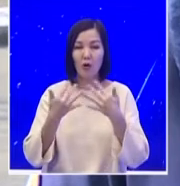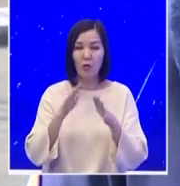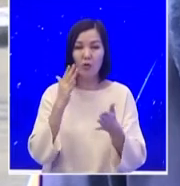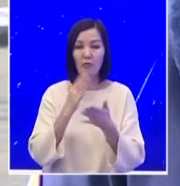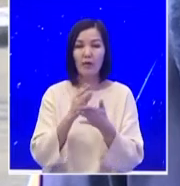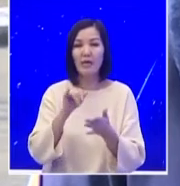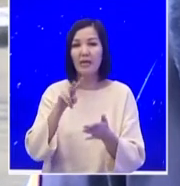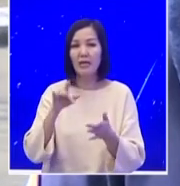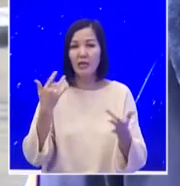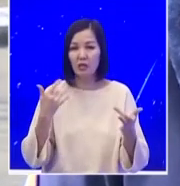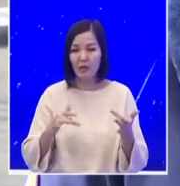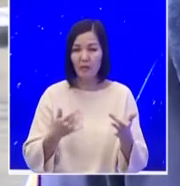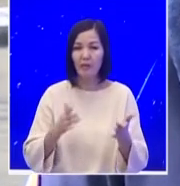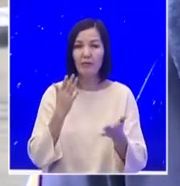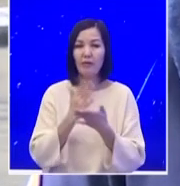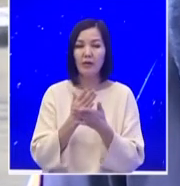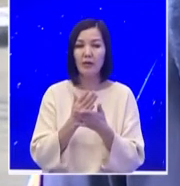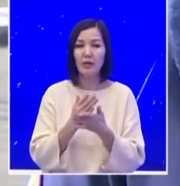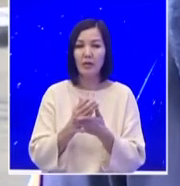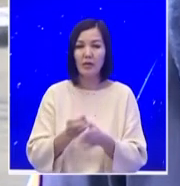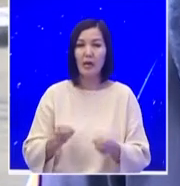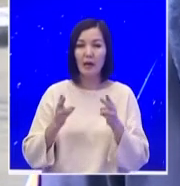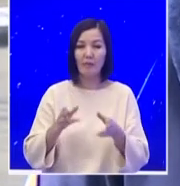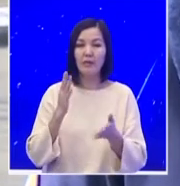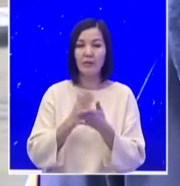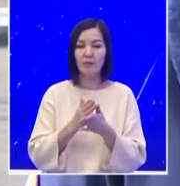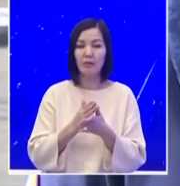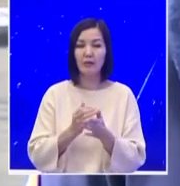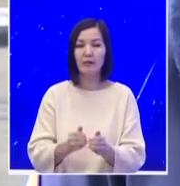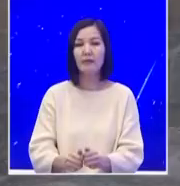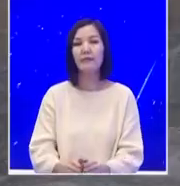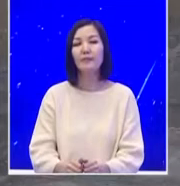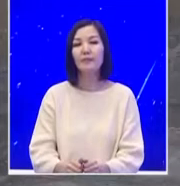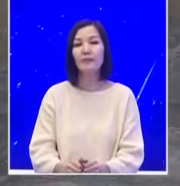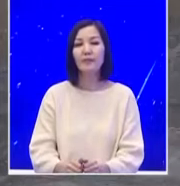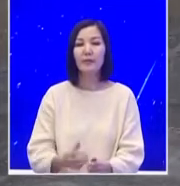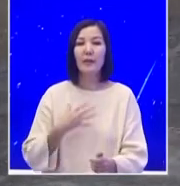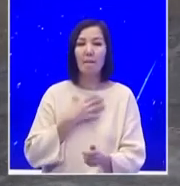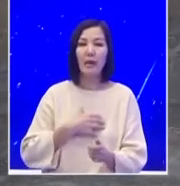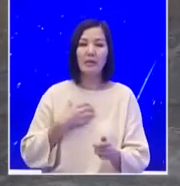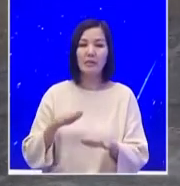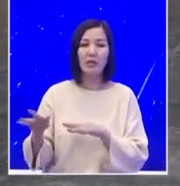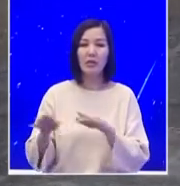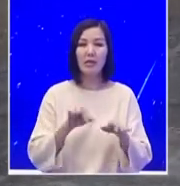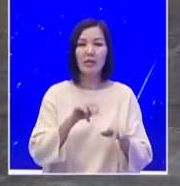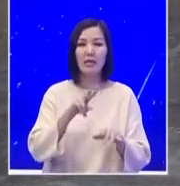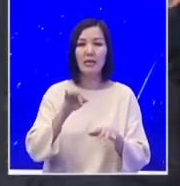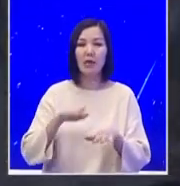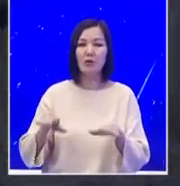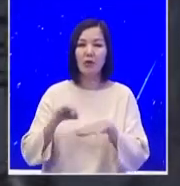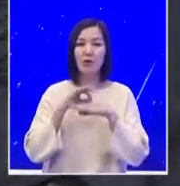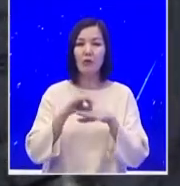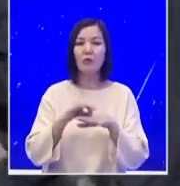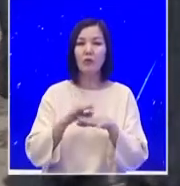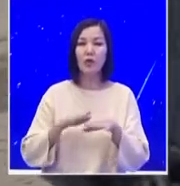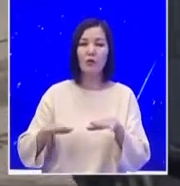әлі Жамбыл соң ең бірінші содан күтудеміз. Осындай қауіпті аймақтарымызда. Маңызды шара әлі ауданда да өтті. Аудан әкімі